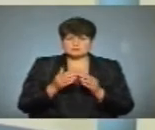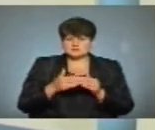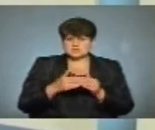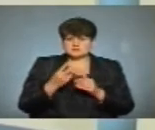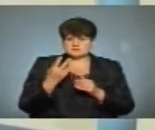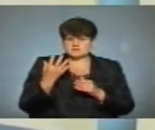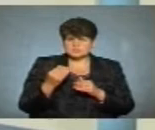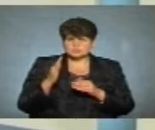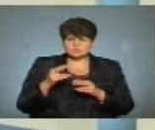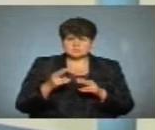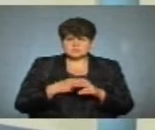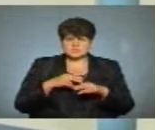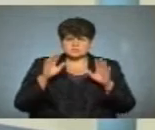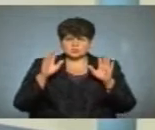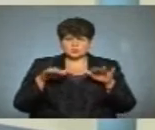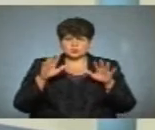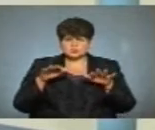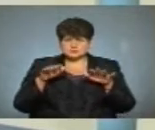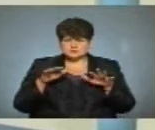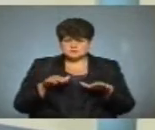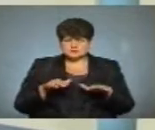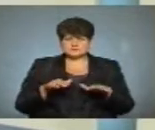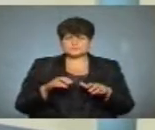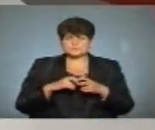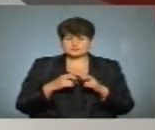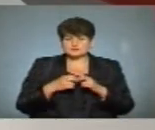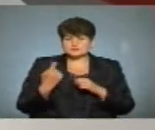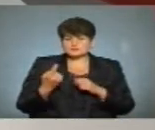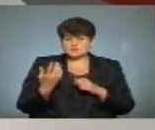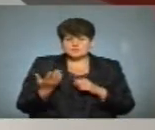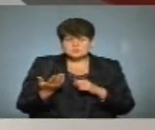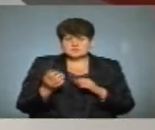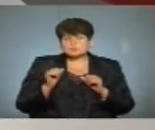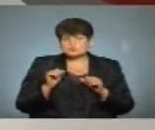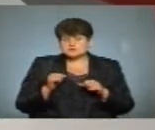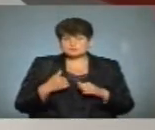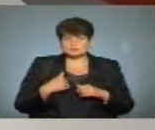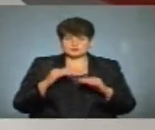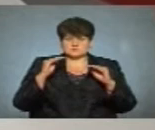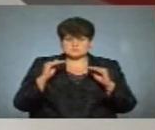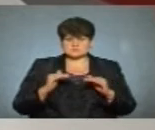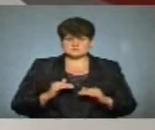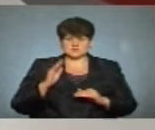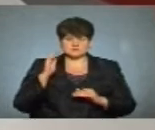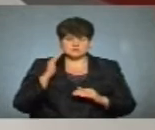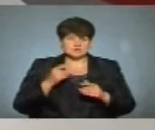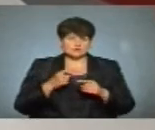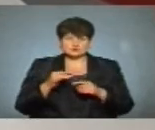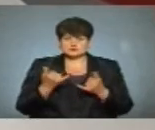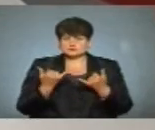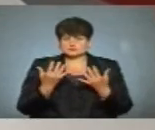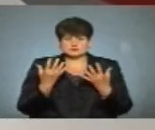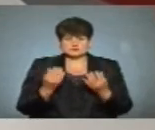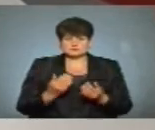можливо, буде без дощів в Карпатській зоні Івано-Франківської області. І тоді, можливо, буде спад води. Хоча на сьогоднішній день